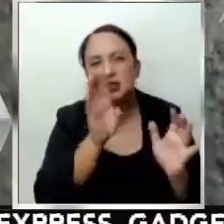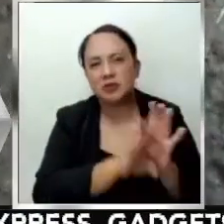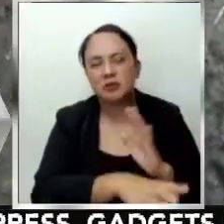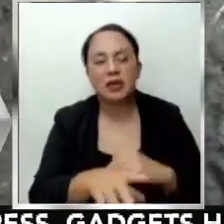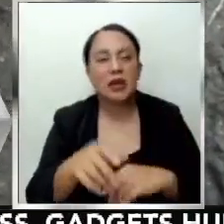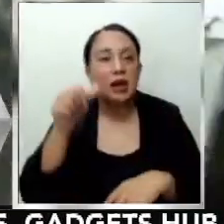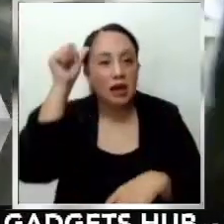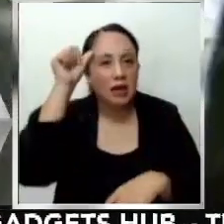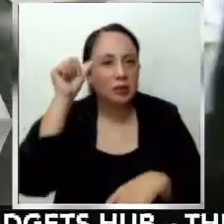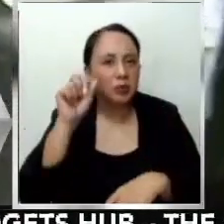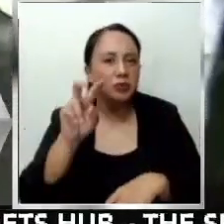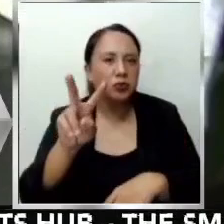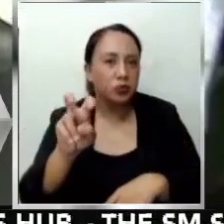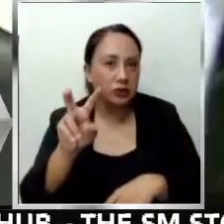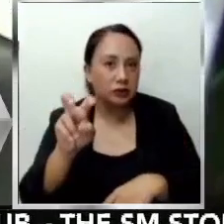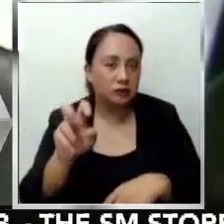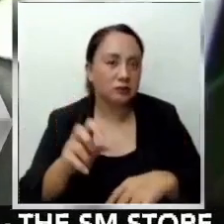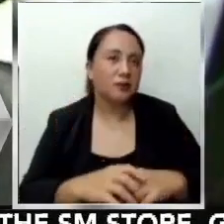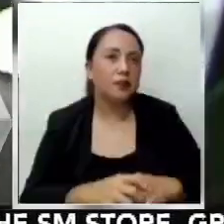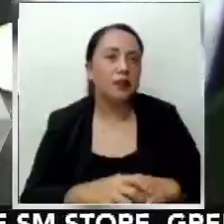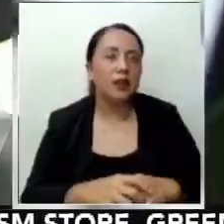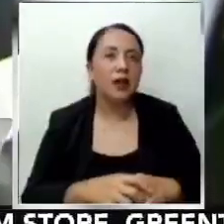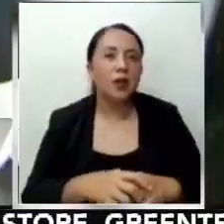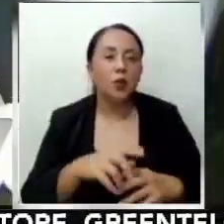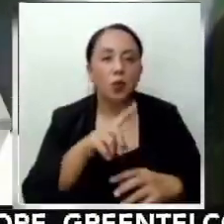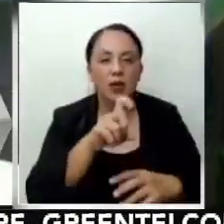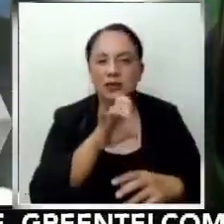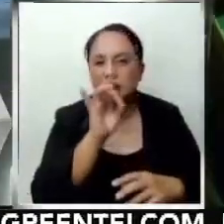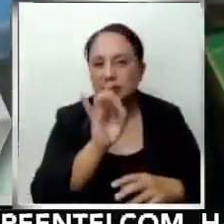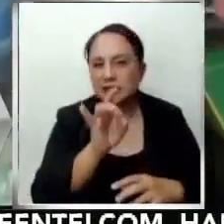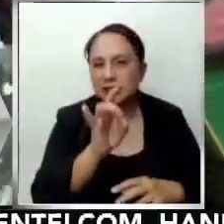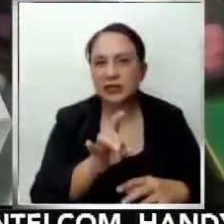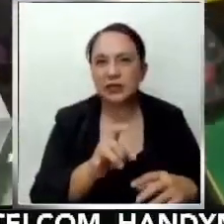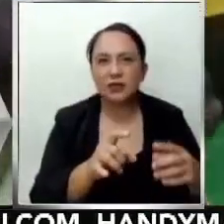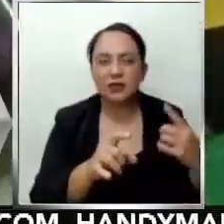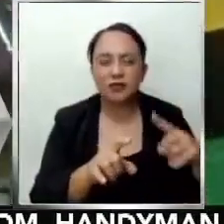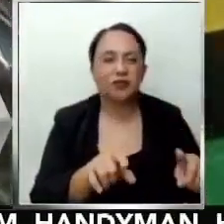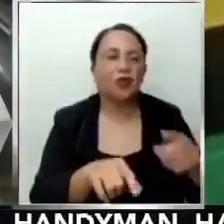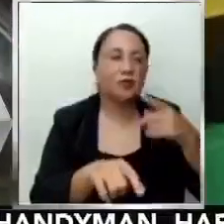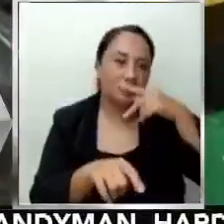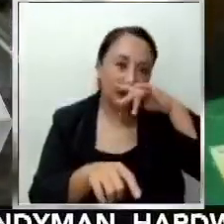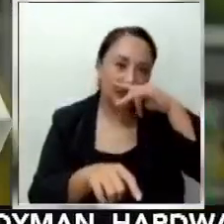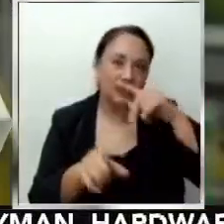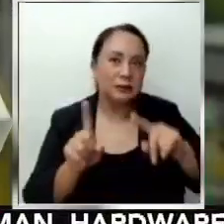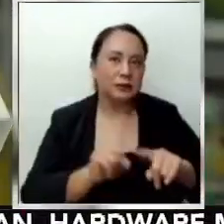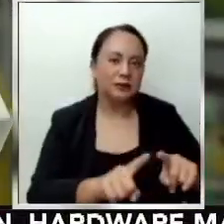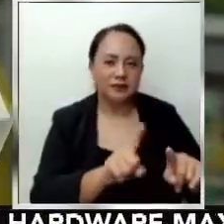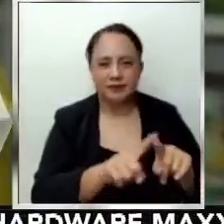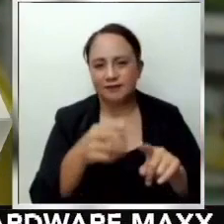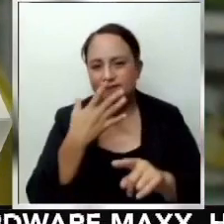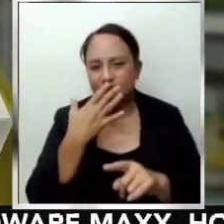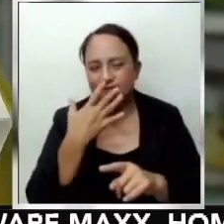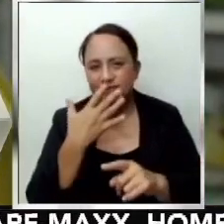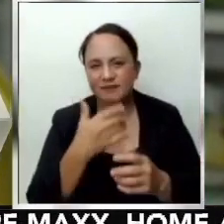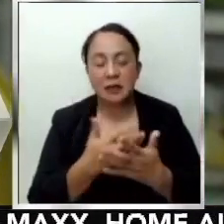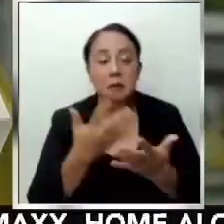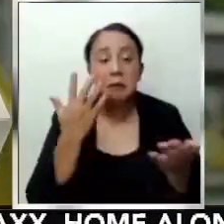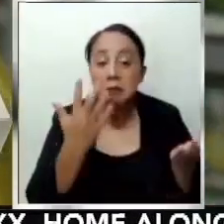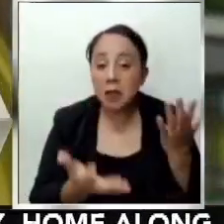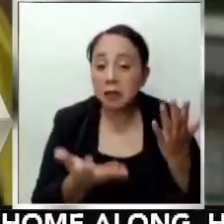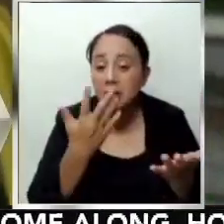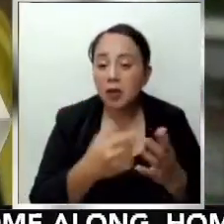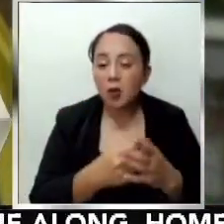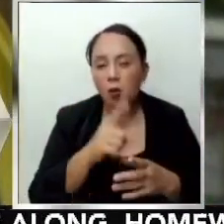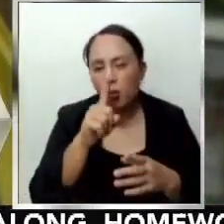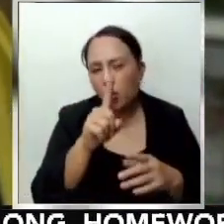200 pesos. Nasa 180 pesos naman ang pambatang may iba't ibang kulay din. Siguro kung mga isang pares lang, siguro